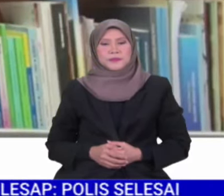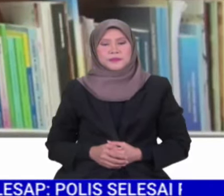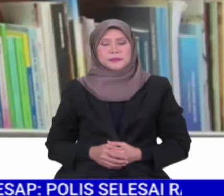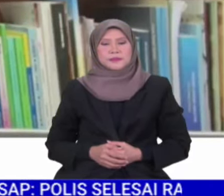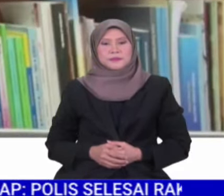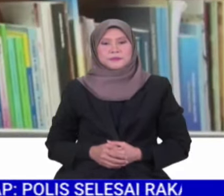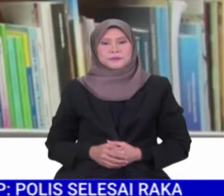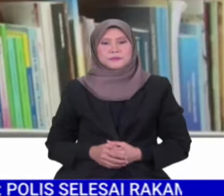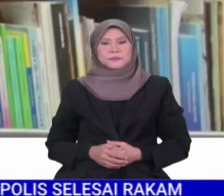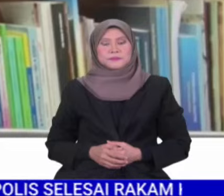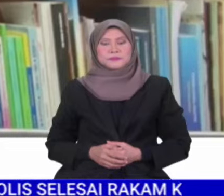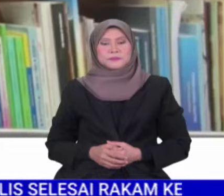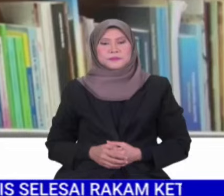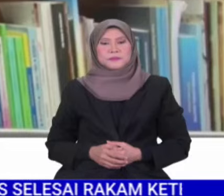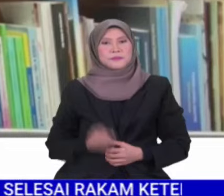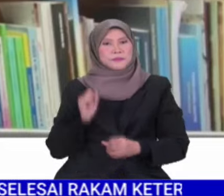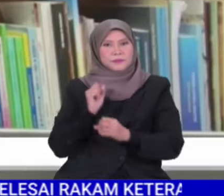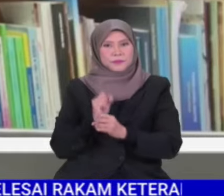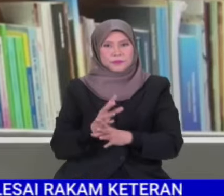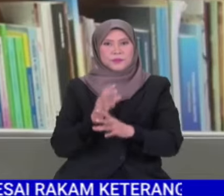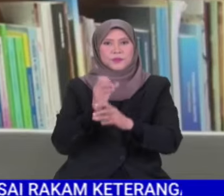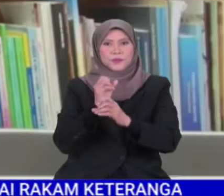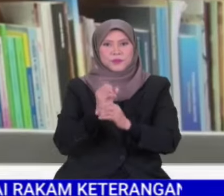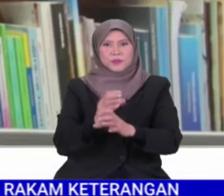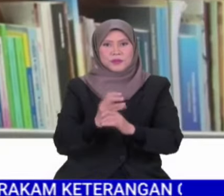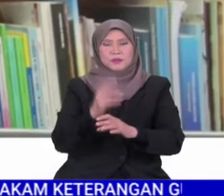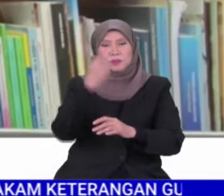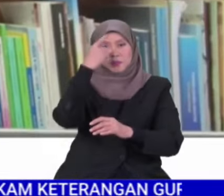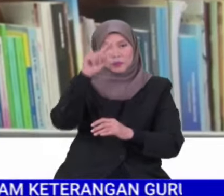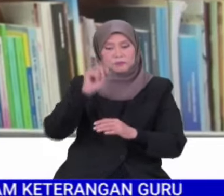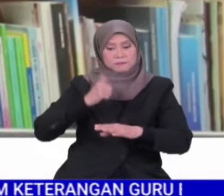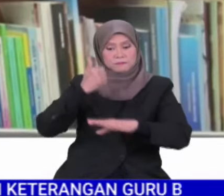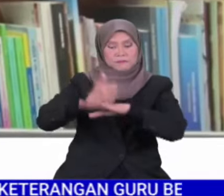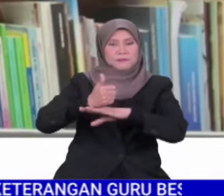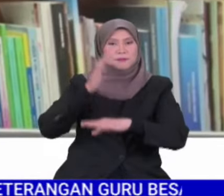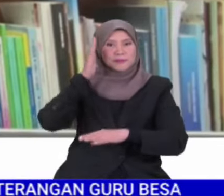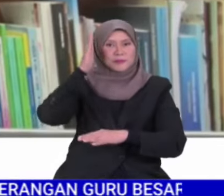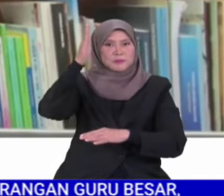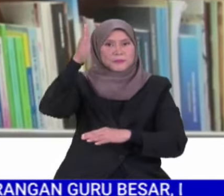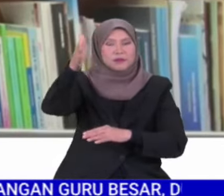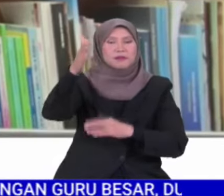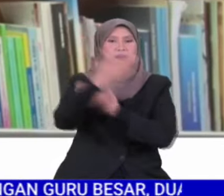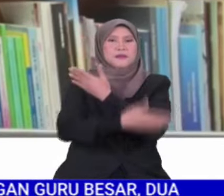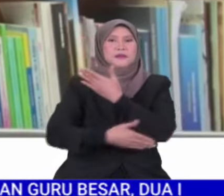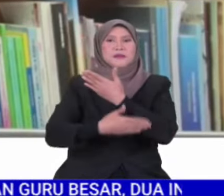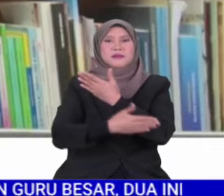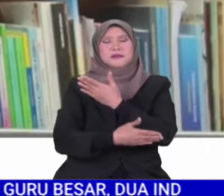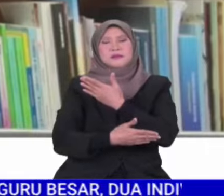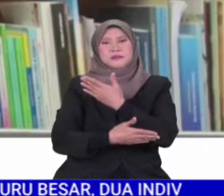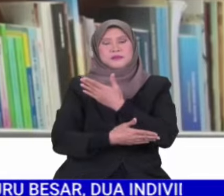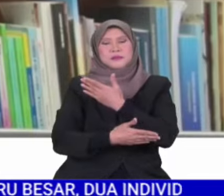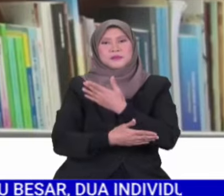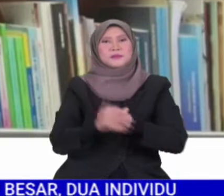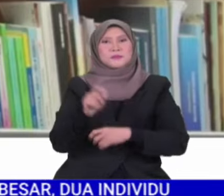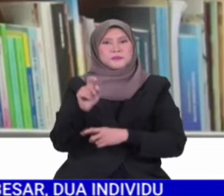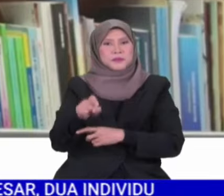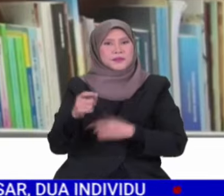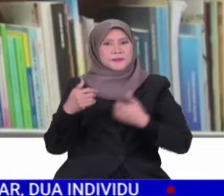sudah pasti dalam usaha untuk membina masa depan negara ke arah membawa satu lonjakan